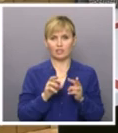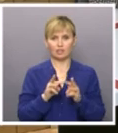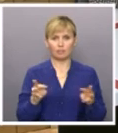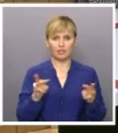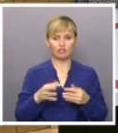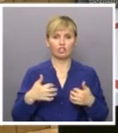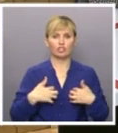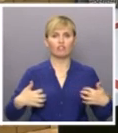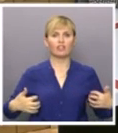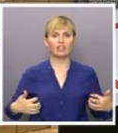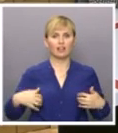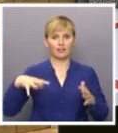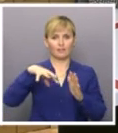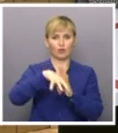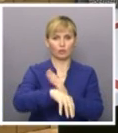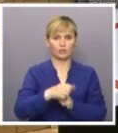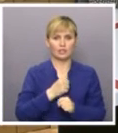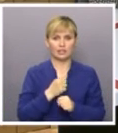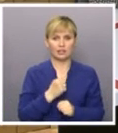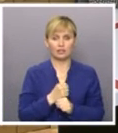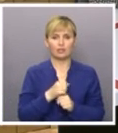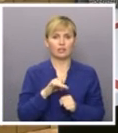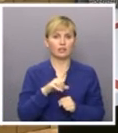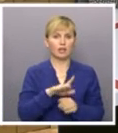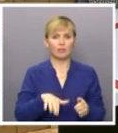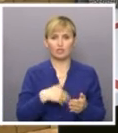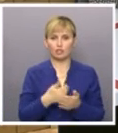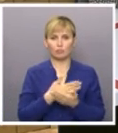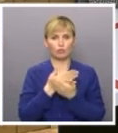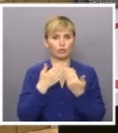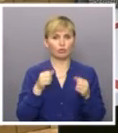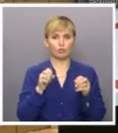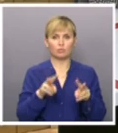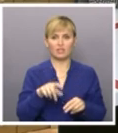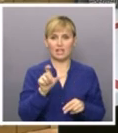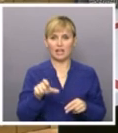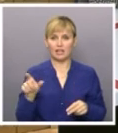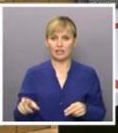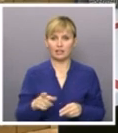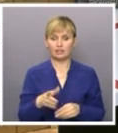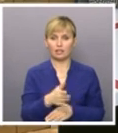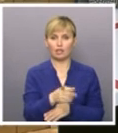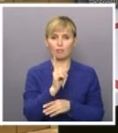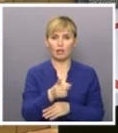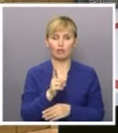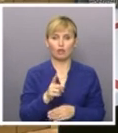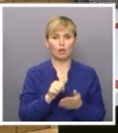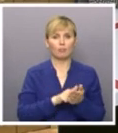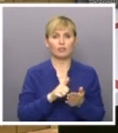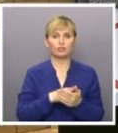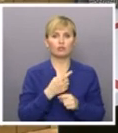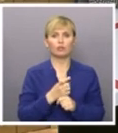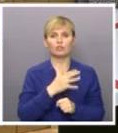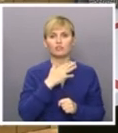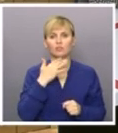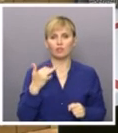животноводства, но в самом департаменте животноводства до сих пор нет специалистов по профилю, то есть нет специалистов-рыбоводов. То есть причин может быть много. Одна